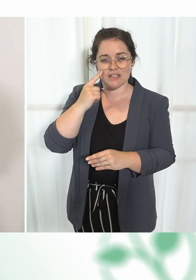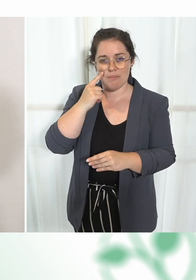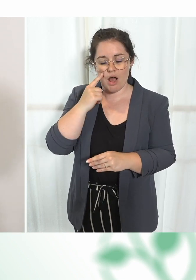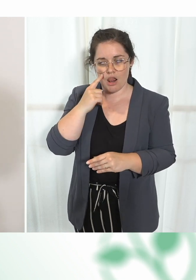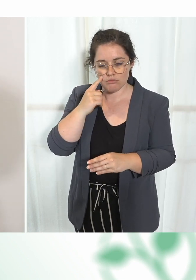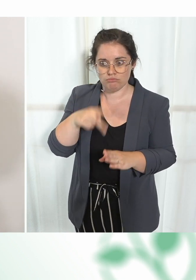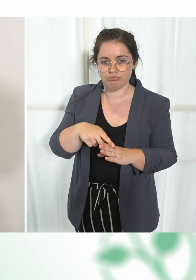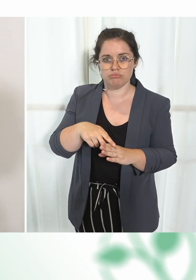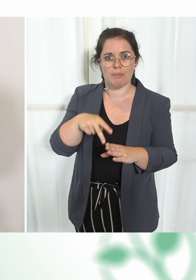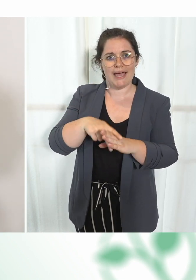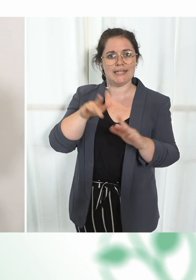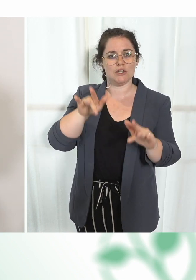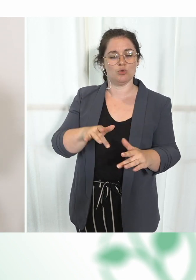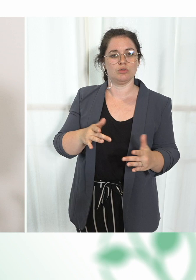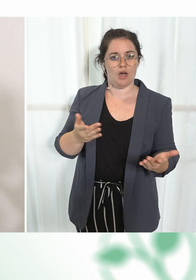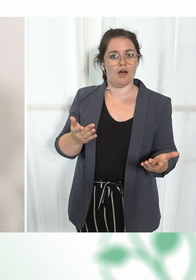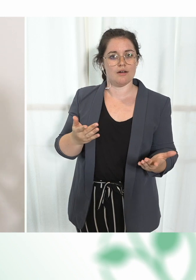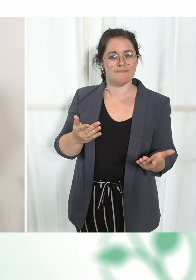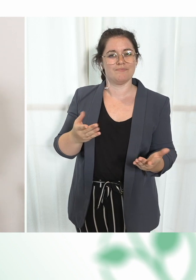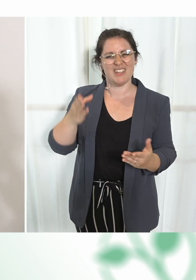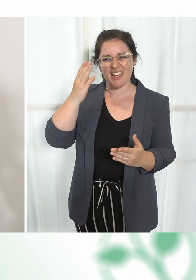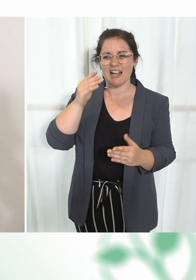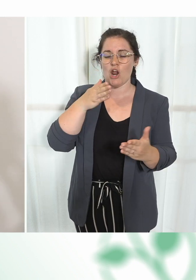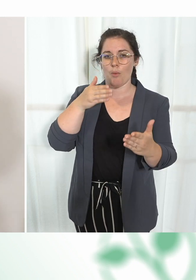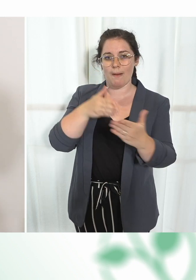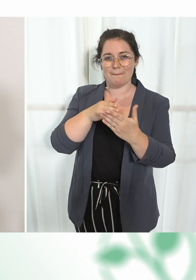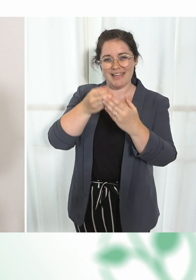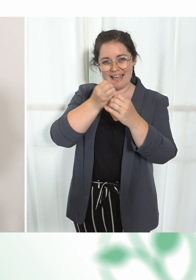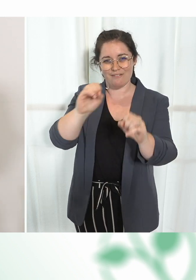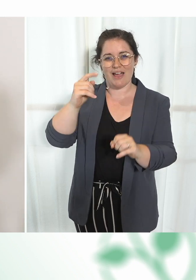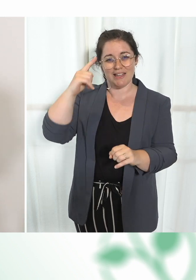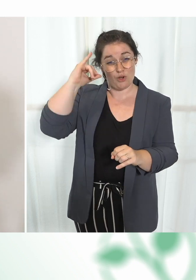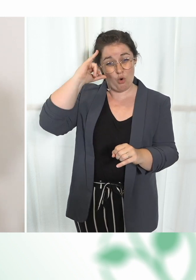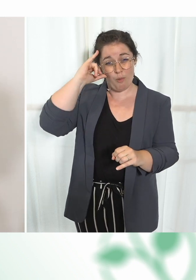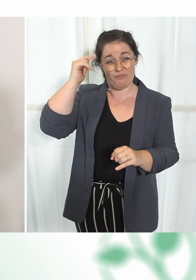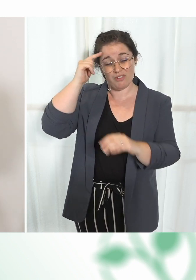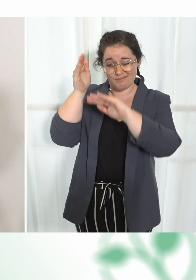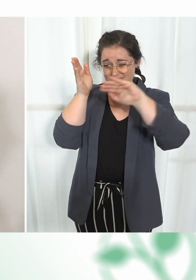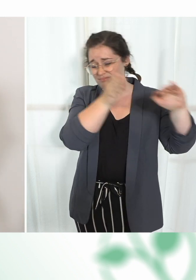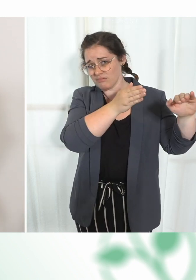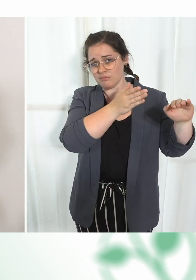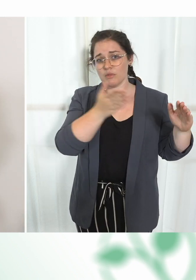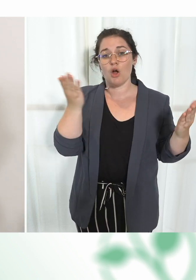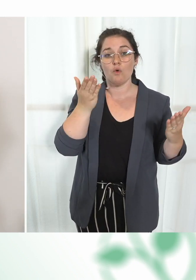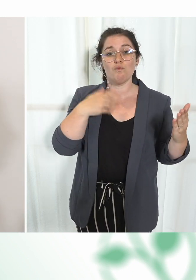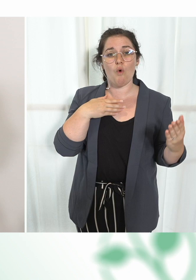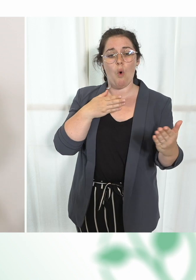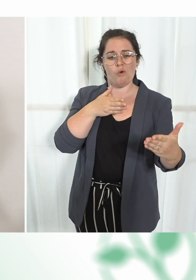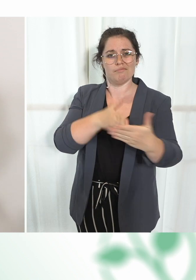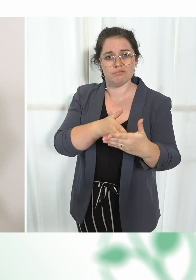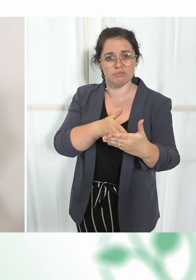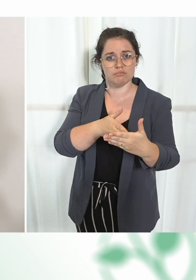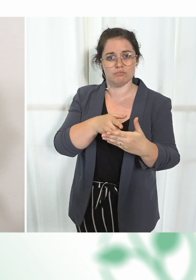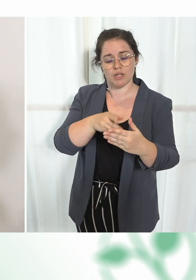eine Beeinträchtigung. Ja. Also das, ich glaube, das ist wirklich die Barrierefreiheit im Kopf, dass man von ihm mal weggeht. Wo ist denn da der Hinderungsgrund? Gehen wir doch zu